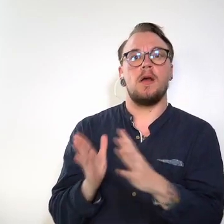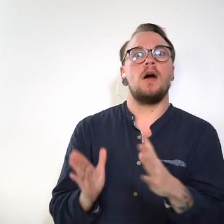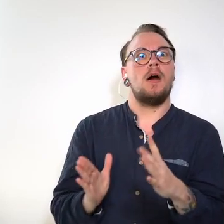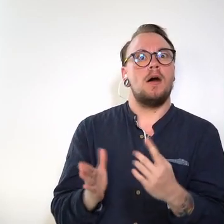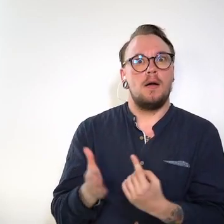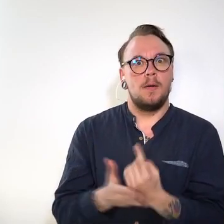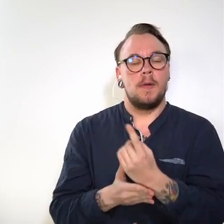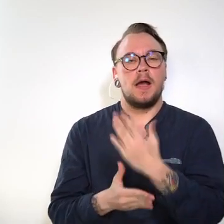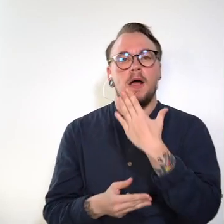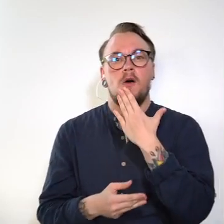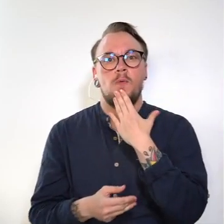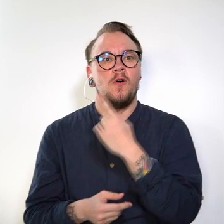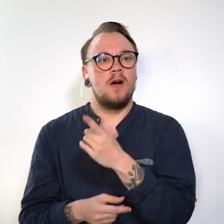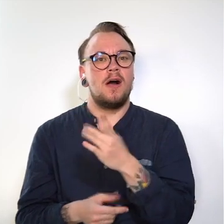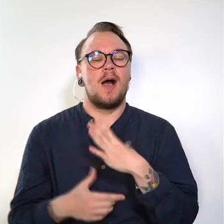viettelevät